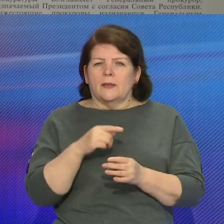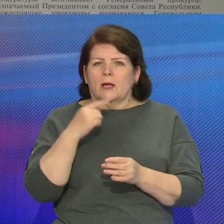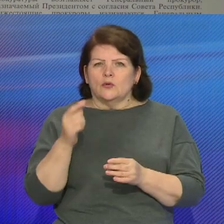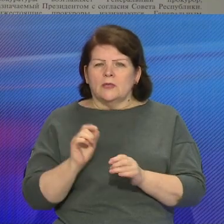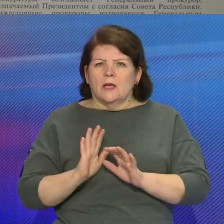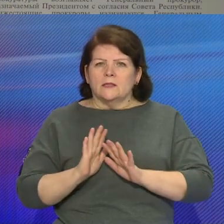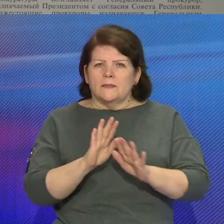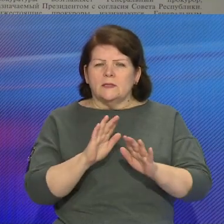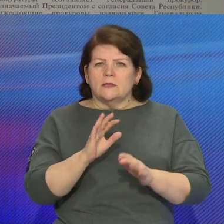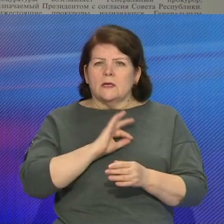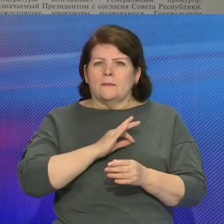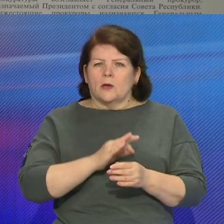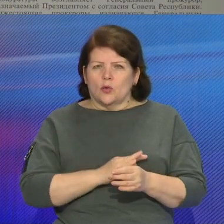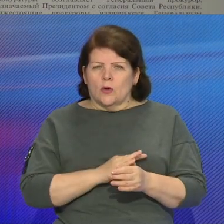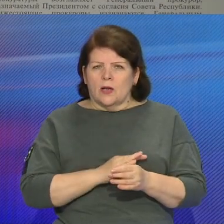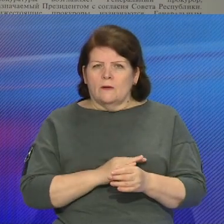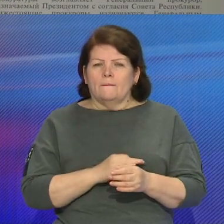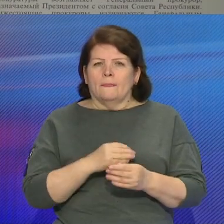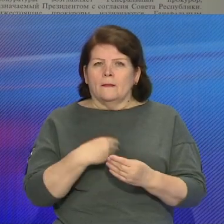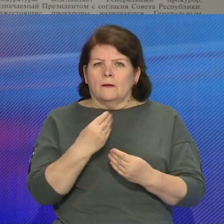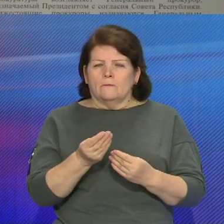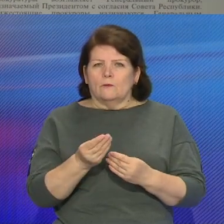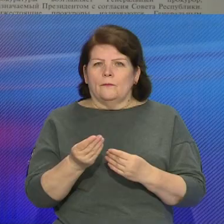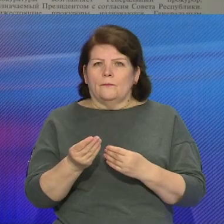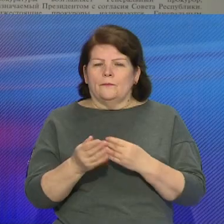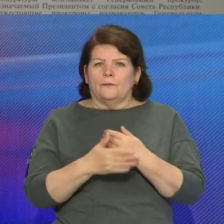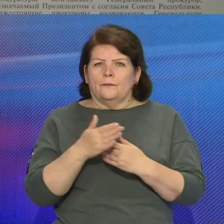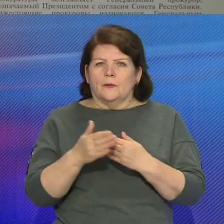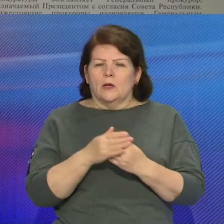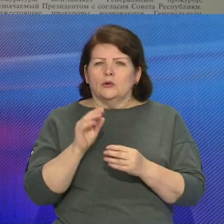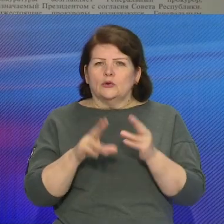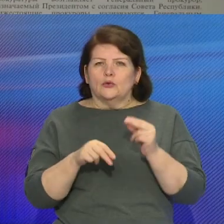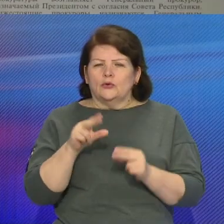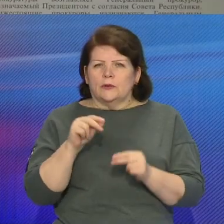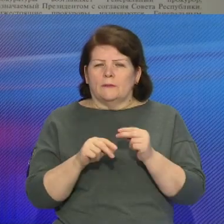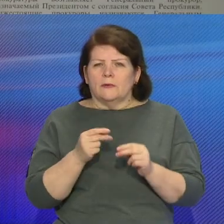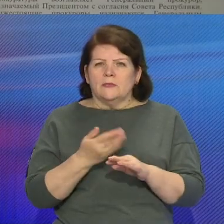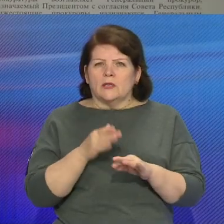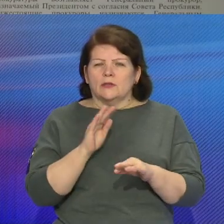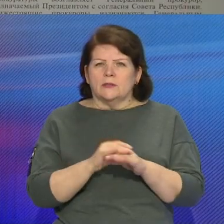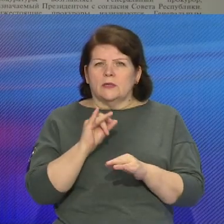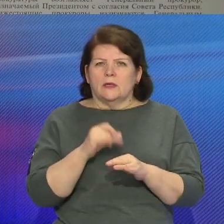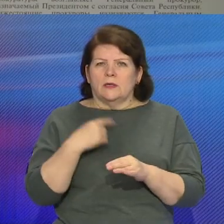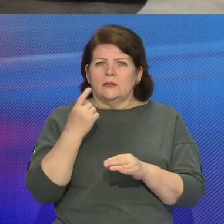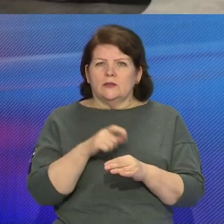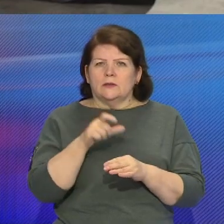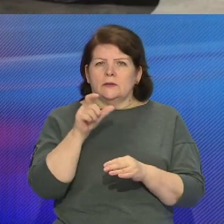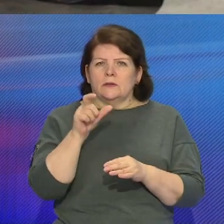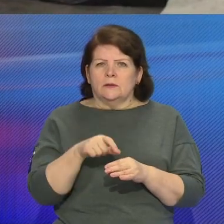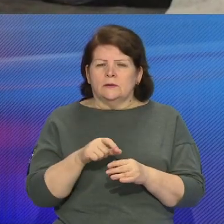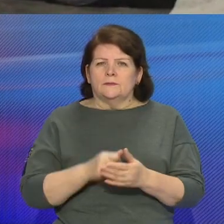Заместитель прокурора санкционировал применение названной меры пресечения с учетом обстоятельств и тяжести преступления, а также личности обвиняемого.